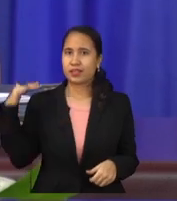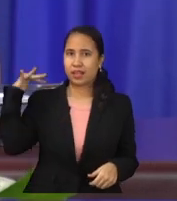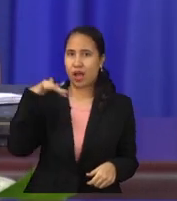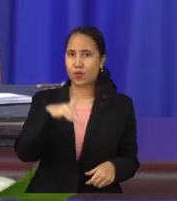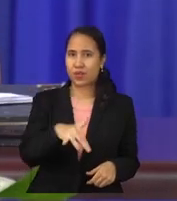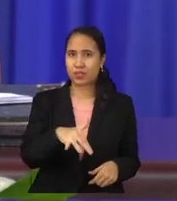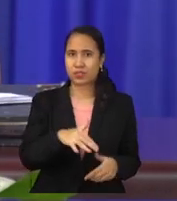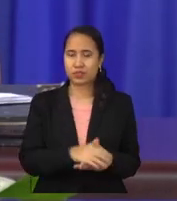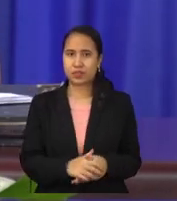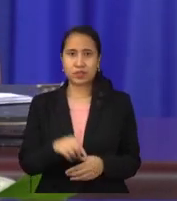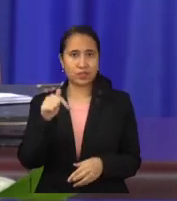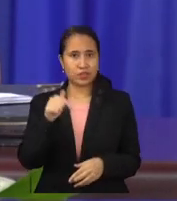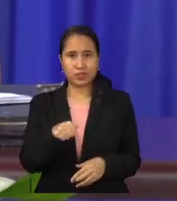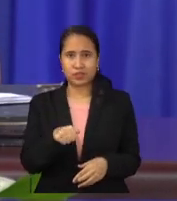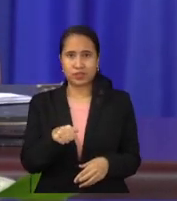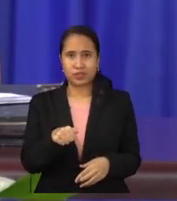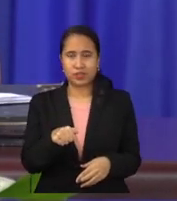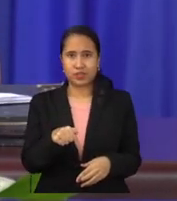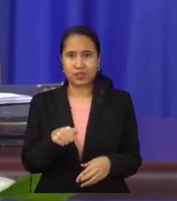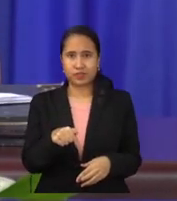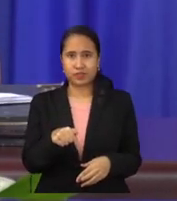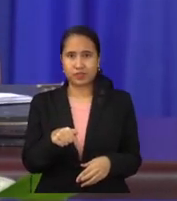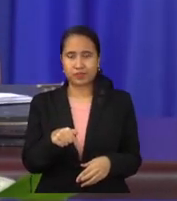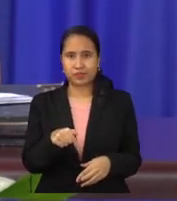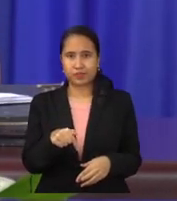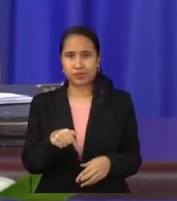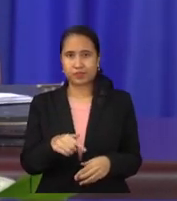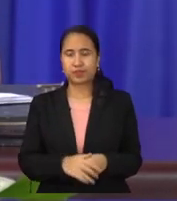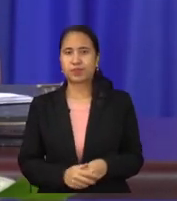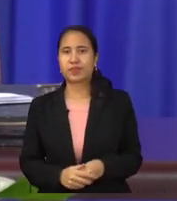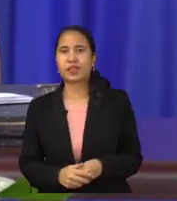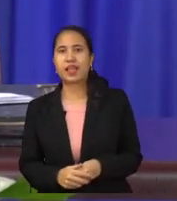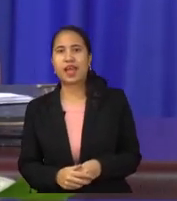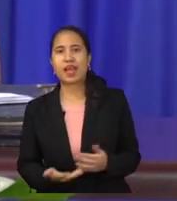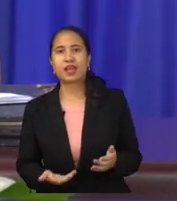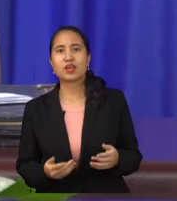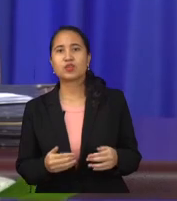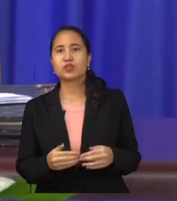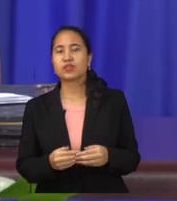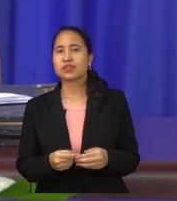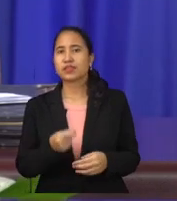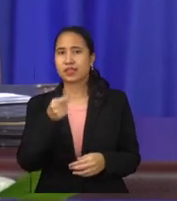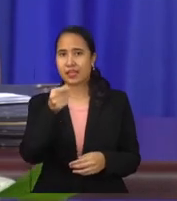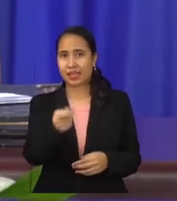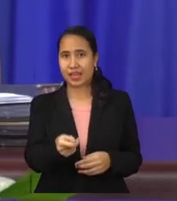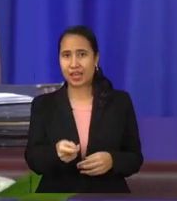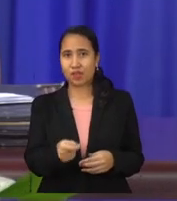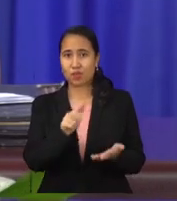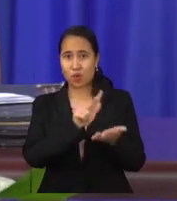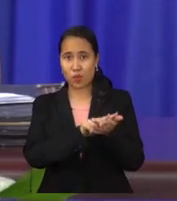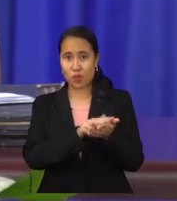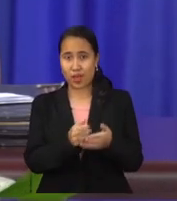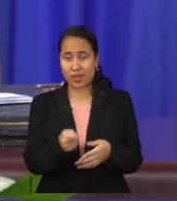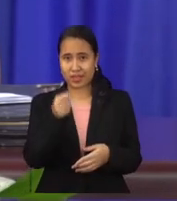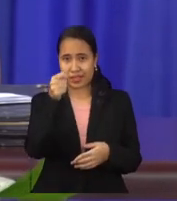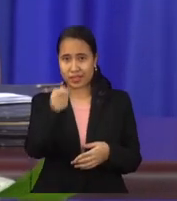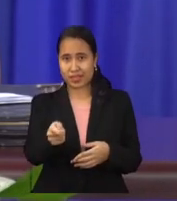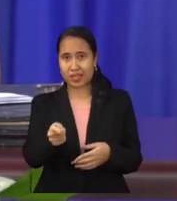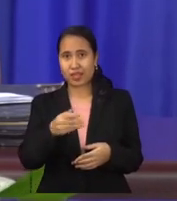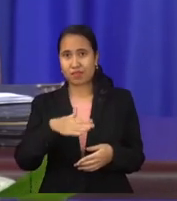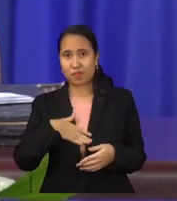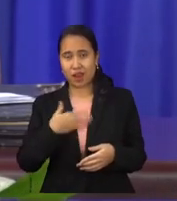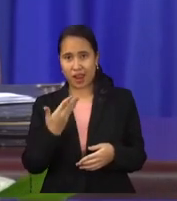geacht, nu niet uit de wetstekst als ook uit de memorie van toelichting en de door de wetgever uitgevoerde